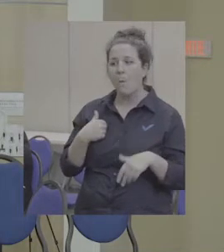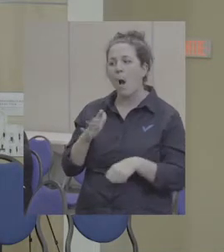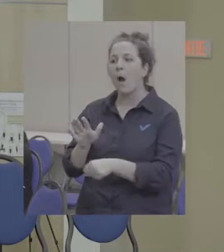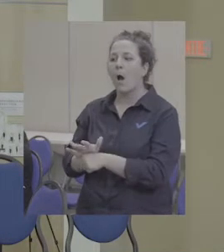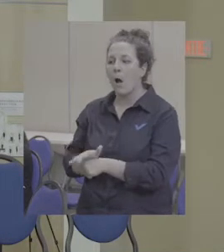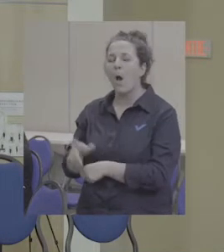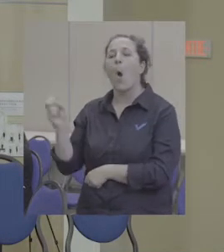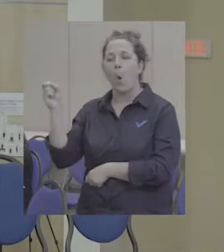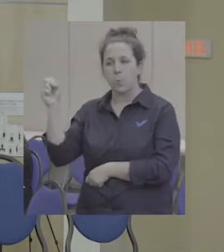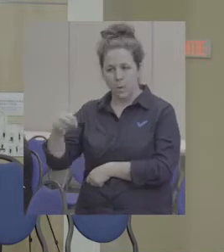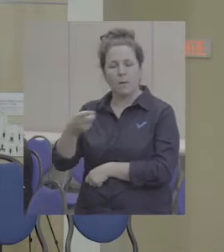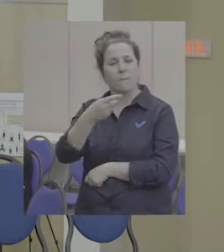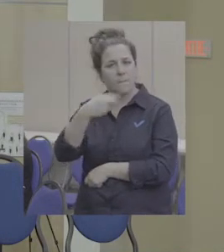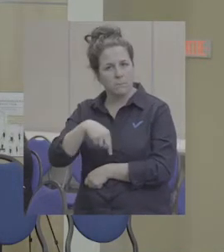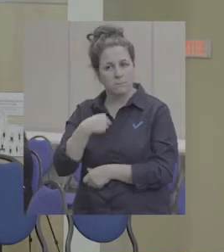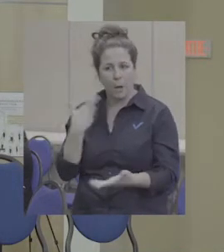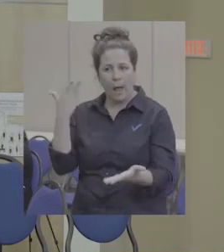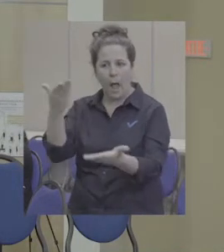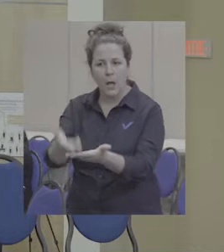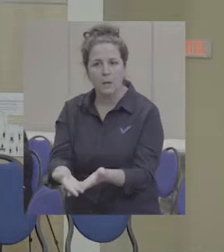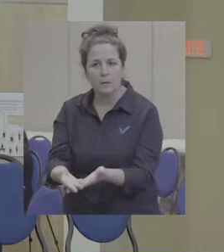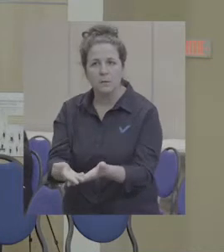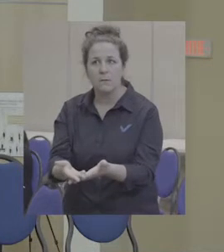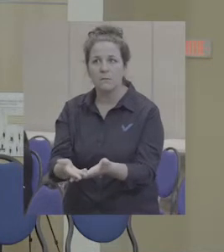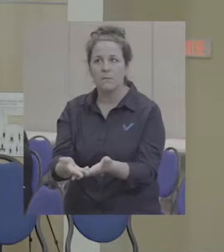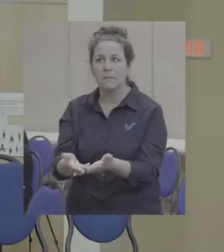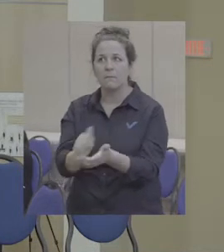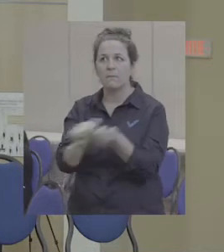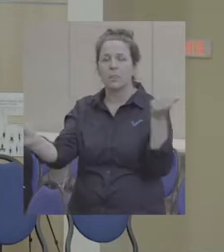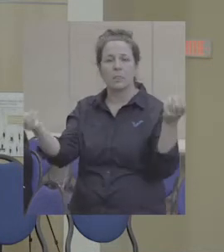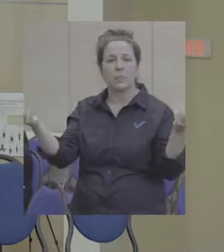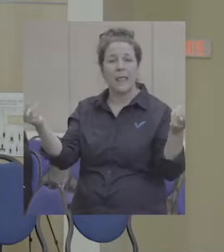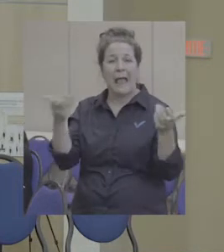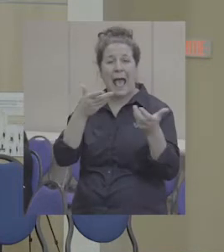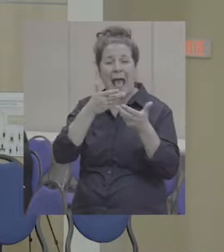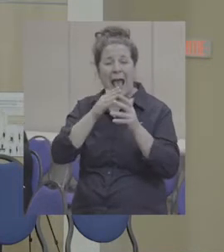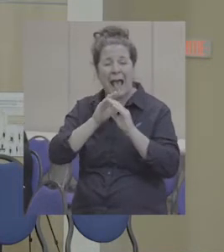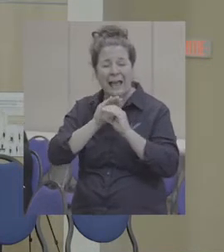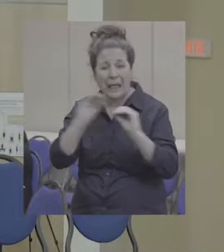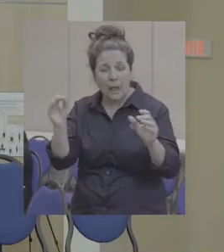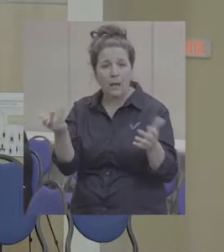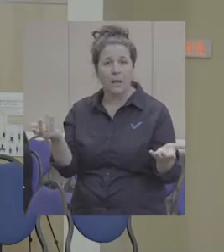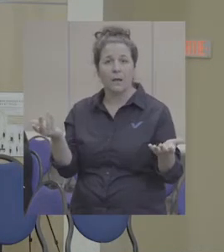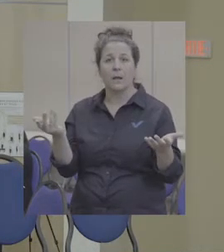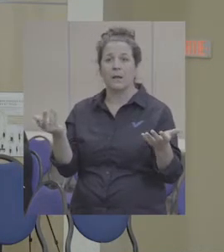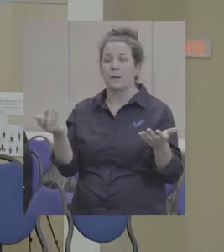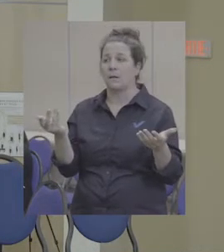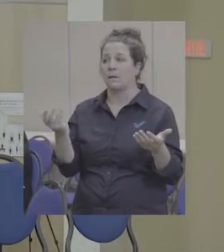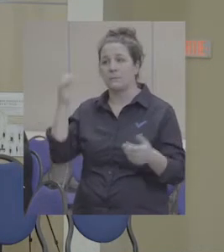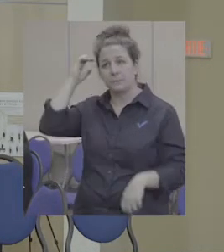OK, tu peux venir. J'arrive là, il n'y a rien de fait. Rien de fait.